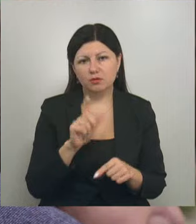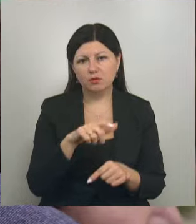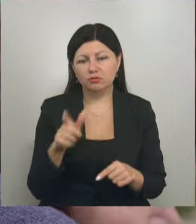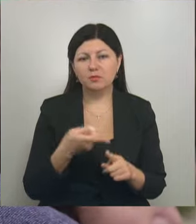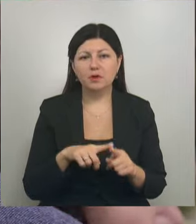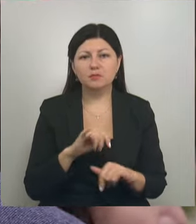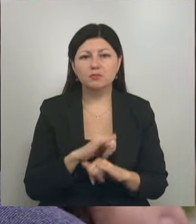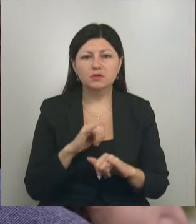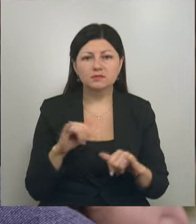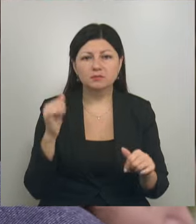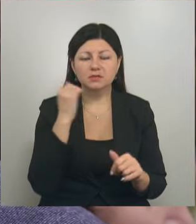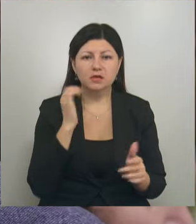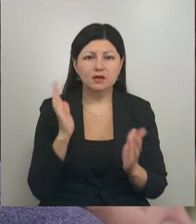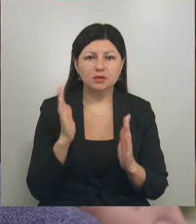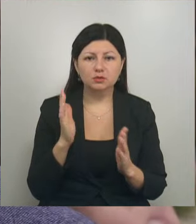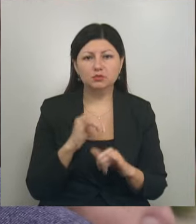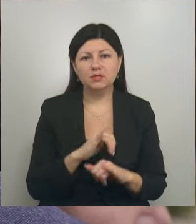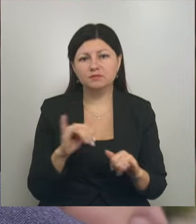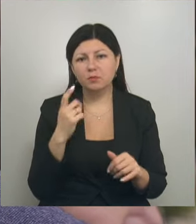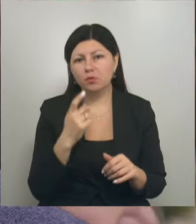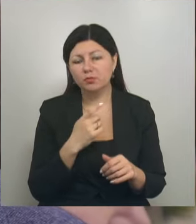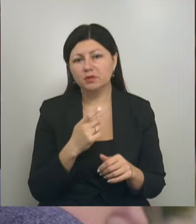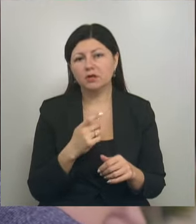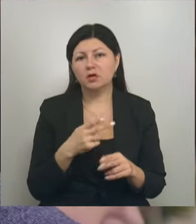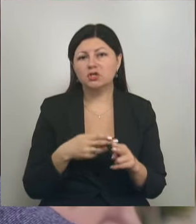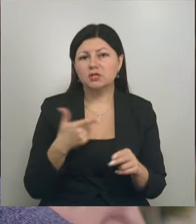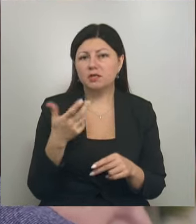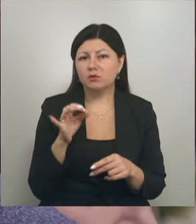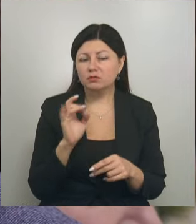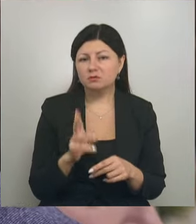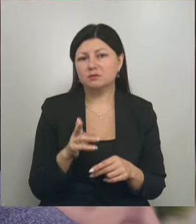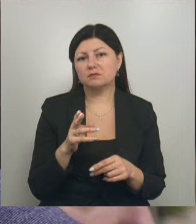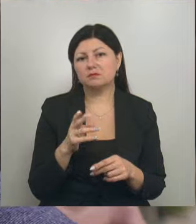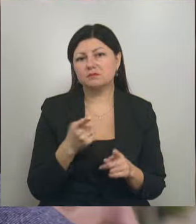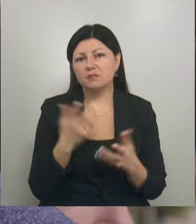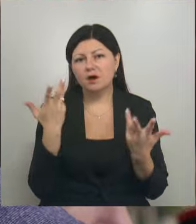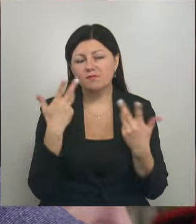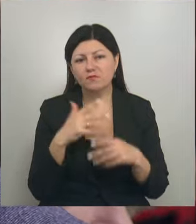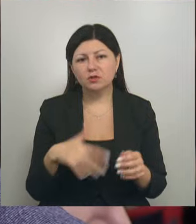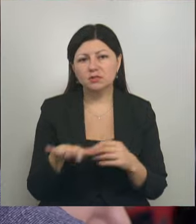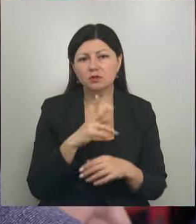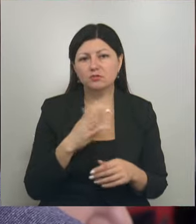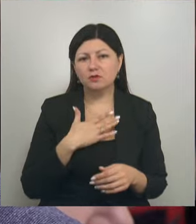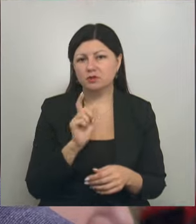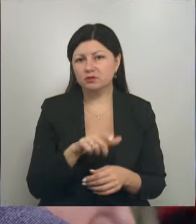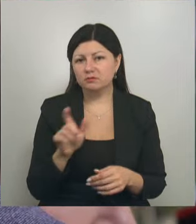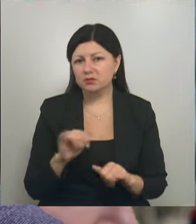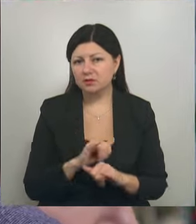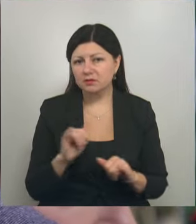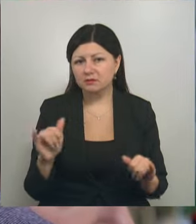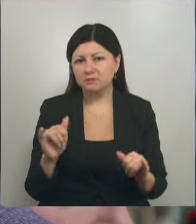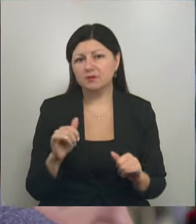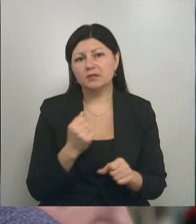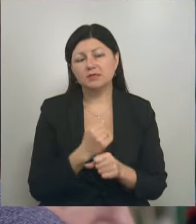развиваем Старооскол, развиваем Губкин, Железногорск, создаем комфортную среду для наших жителей,